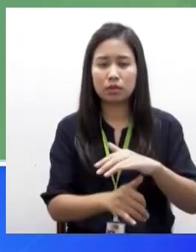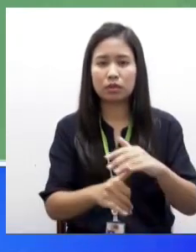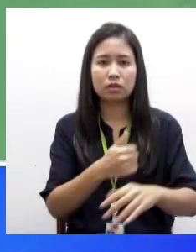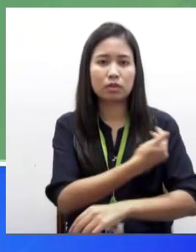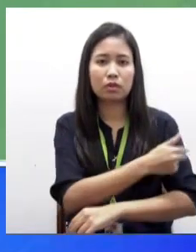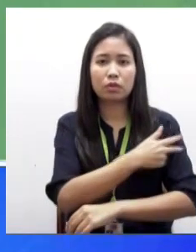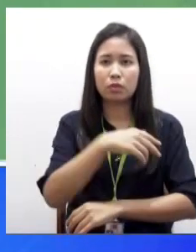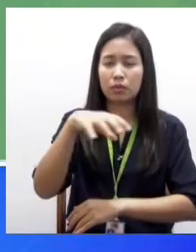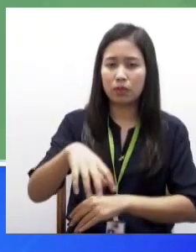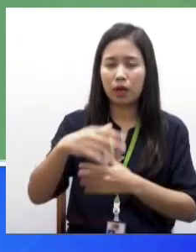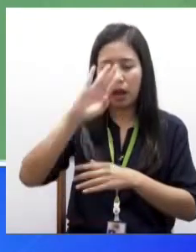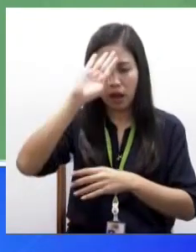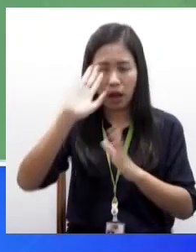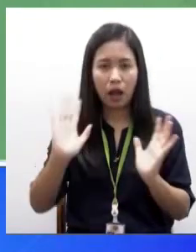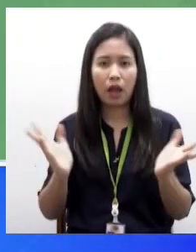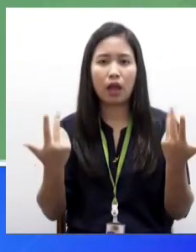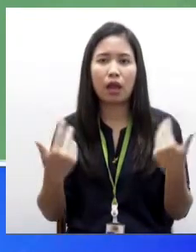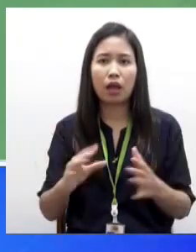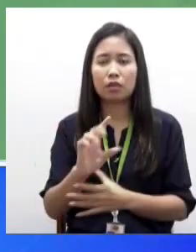ครับอยู่โรงพยาบาลและก็หายป่วยแล้วกลับบ้านได้แล้ว3